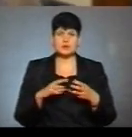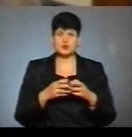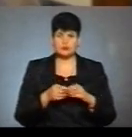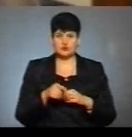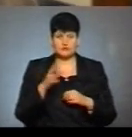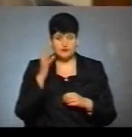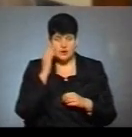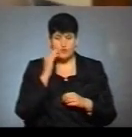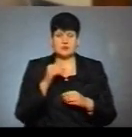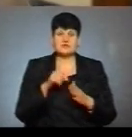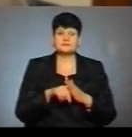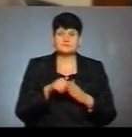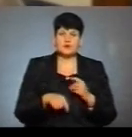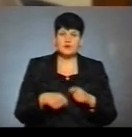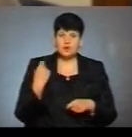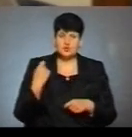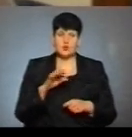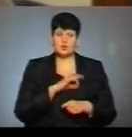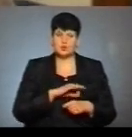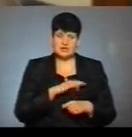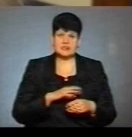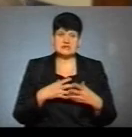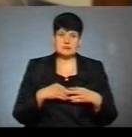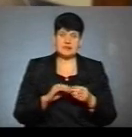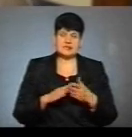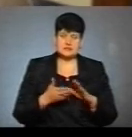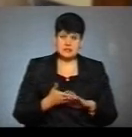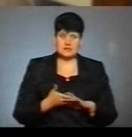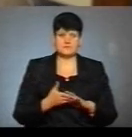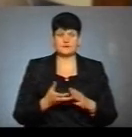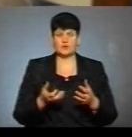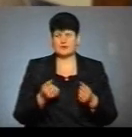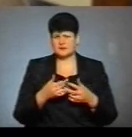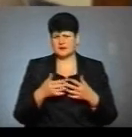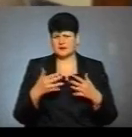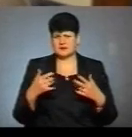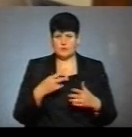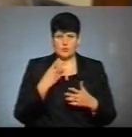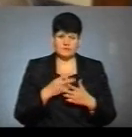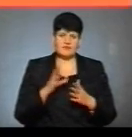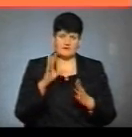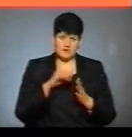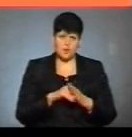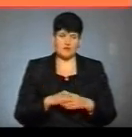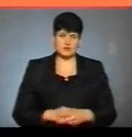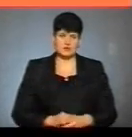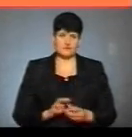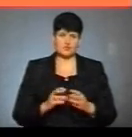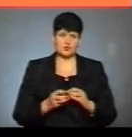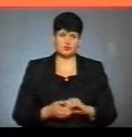і роль в злочині, враховується дохід, враховується сімейний стан, наявність утримання, ці всі показники, воно враховується до суми.